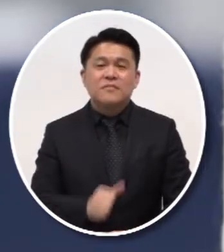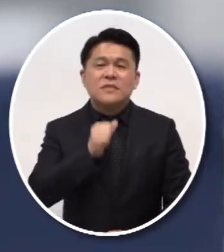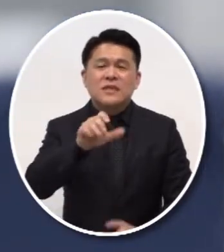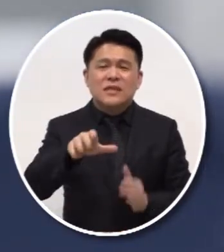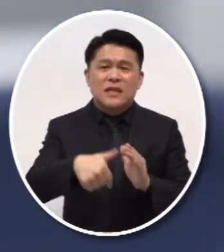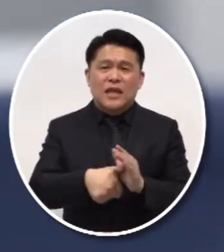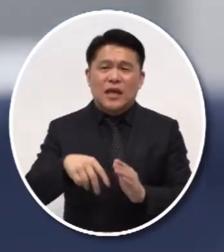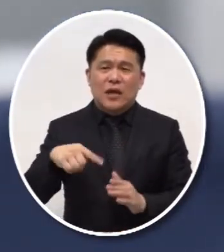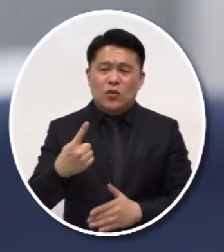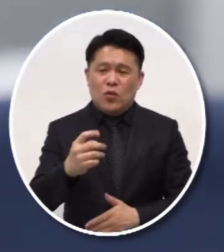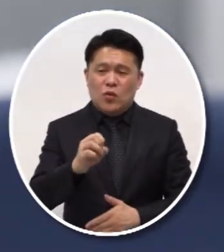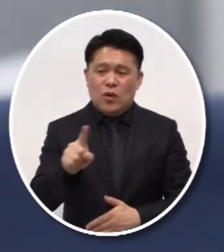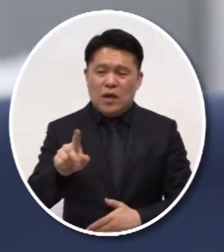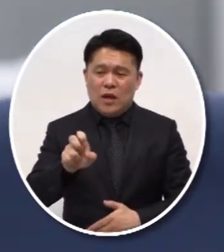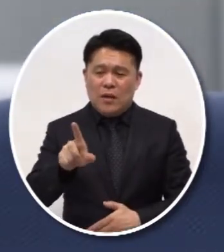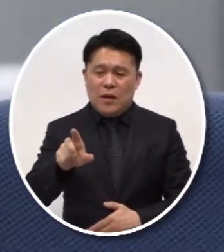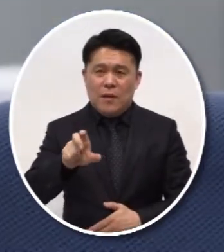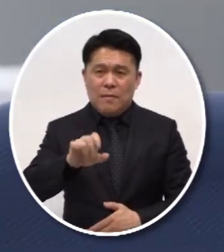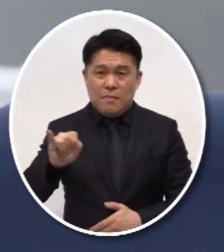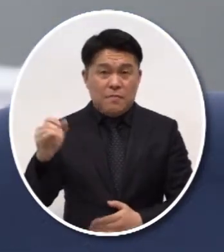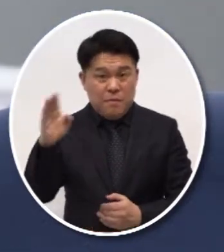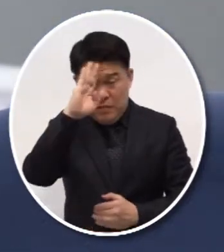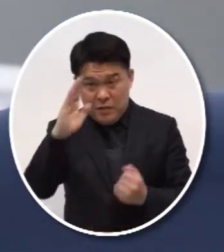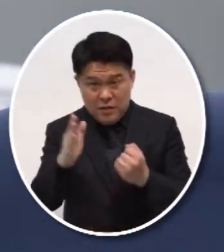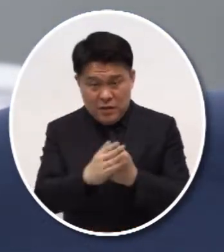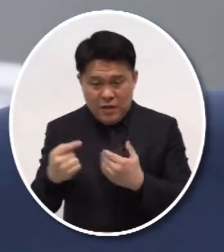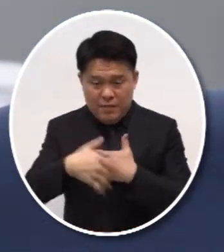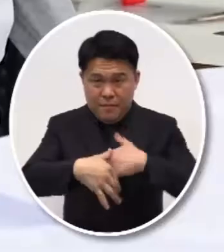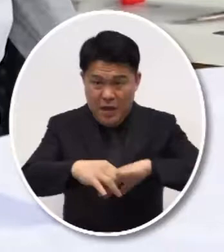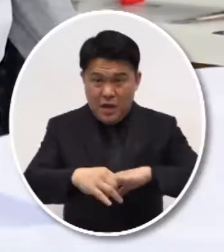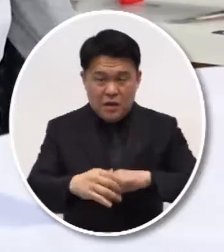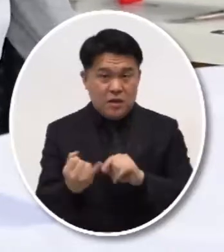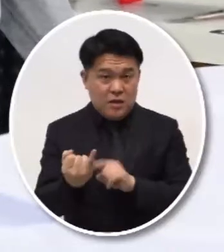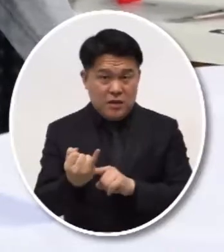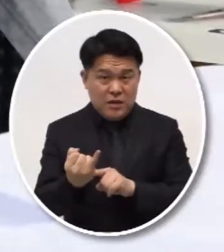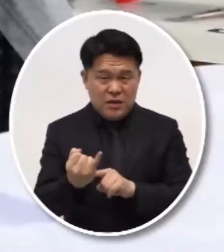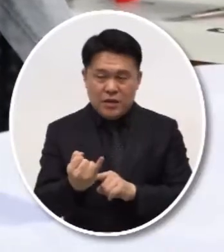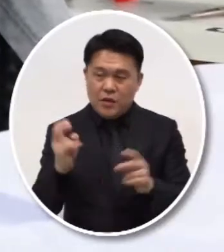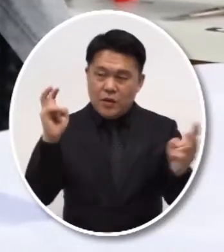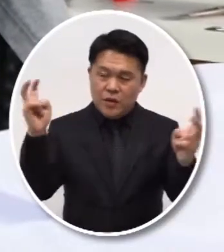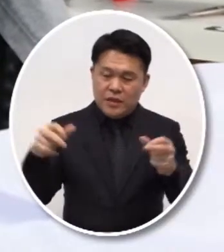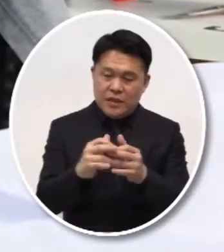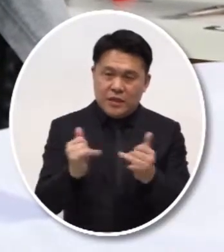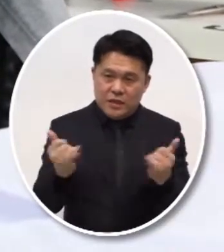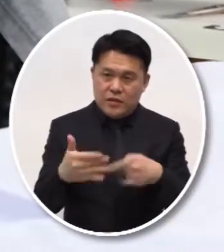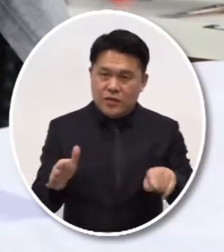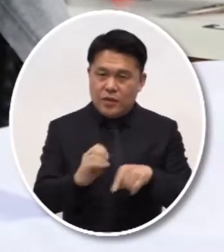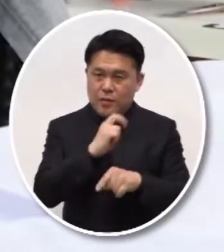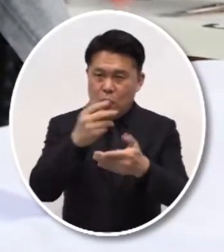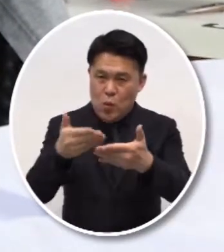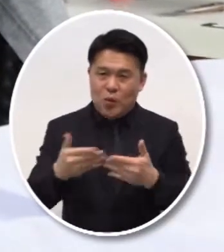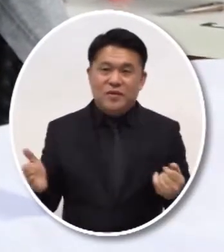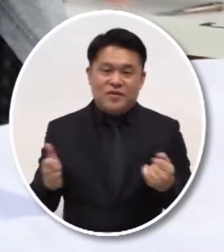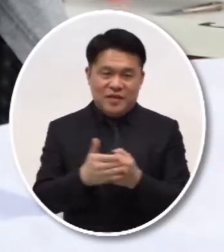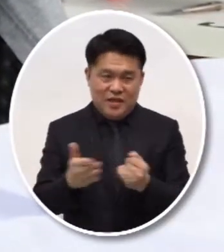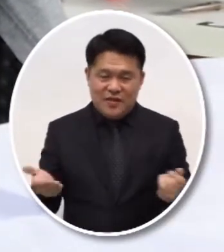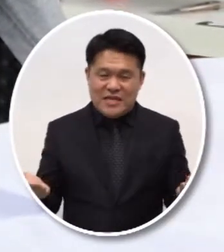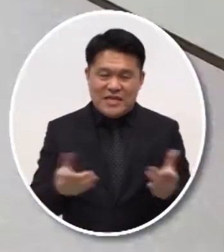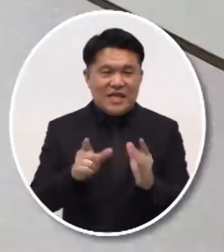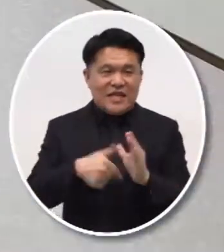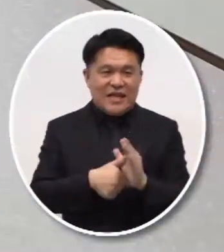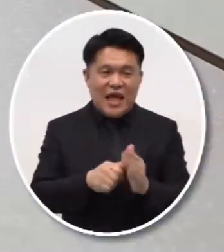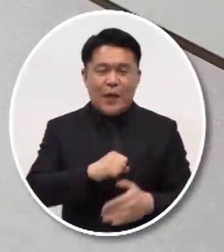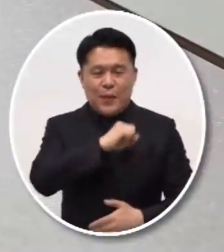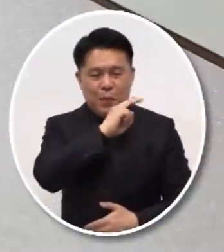5살 때 소아마비로 지체 장애가 있는 이향숙 씨는 회사에서 장애인들을 위한 편의 제공 덕분에 좀 더